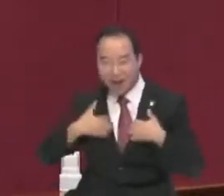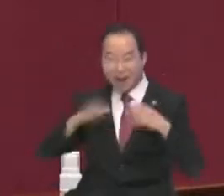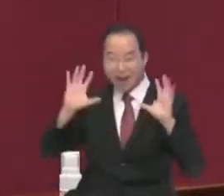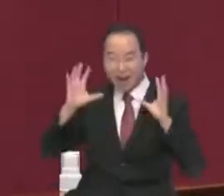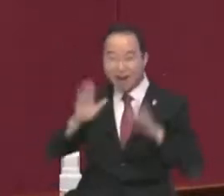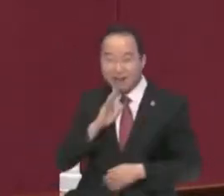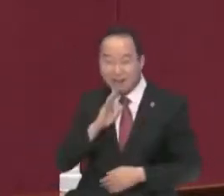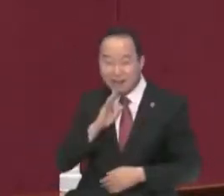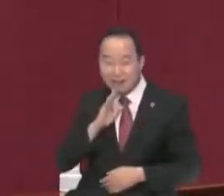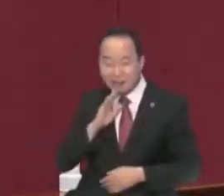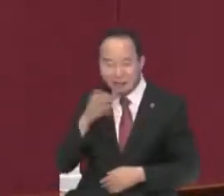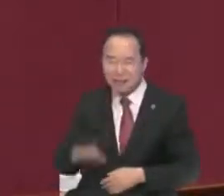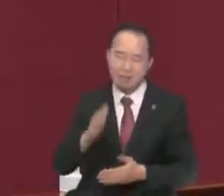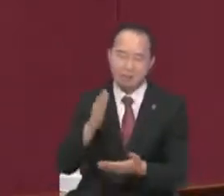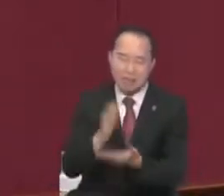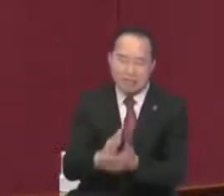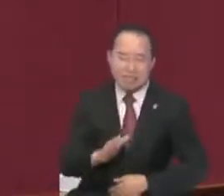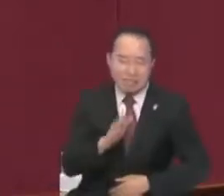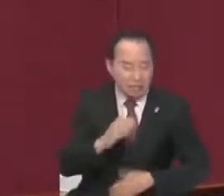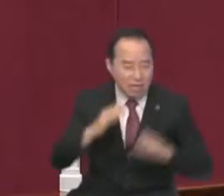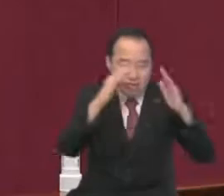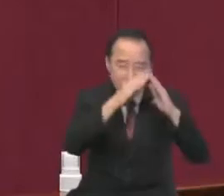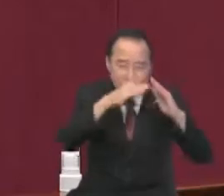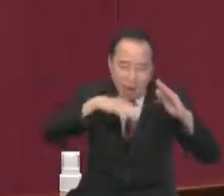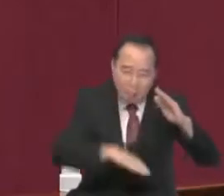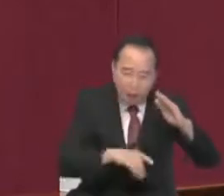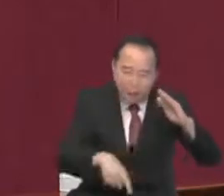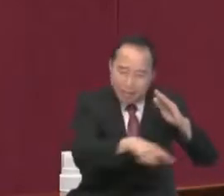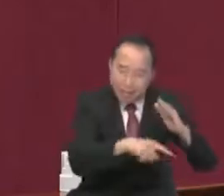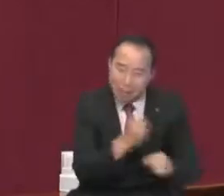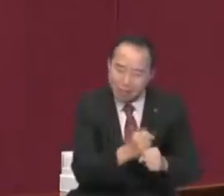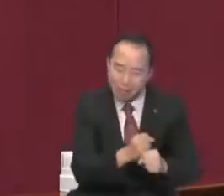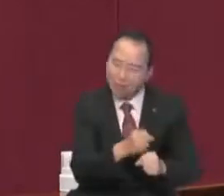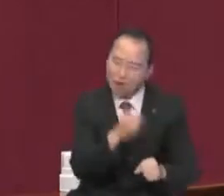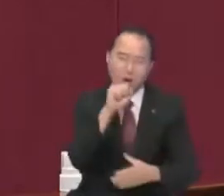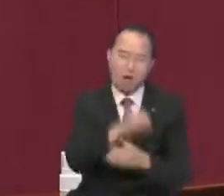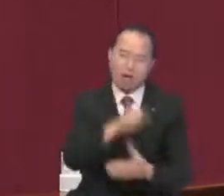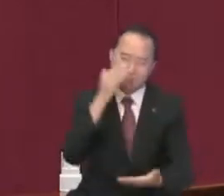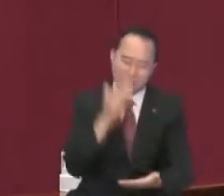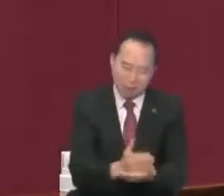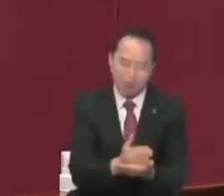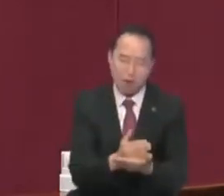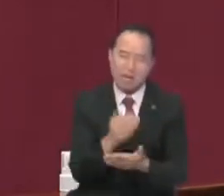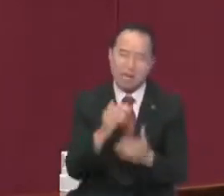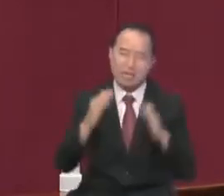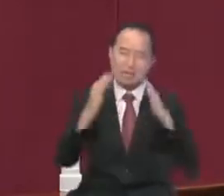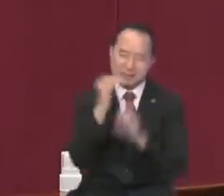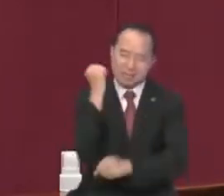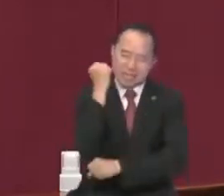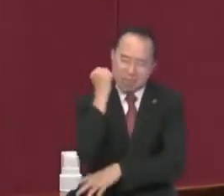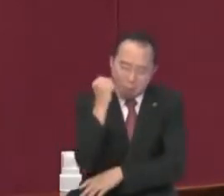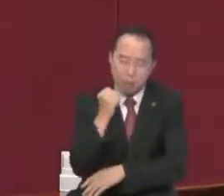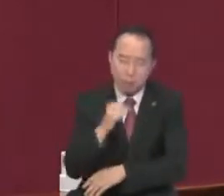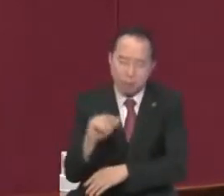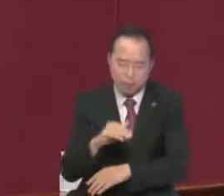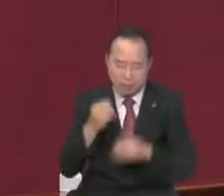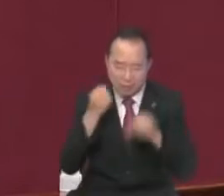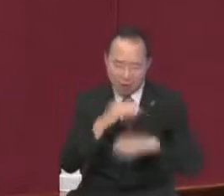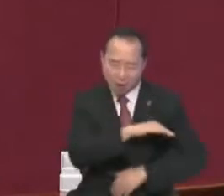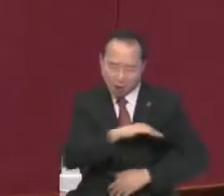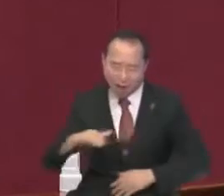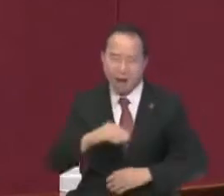않도록 건축법 개정하고 주거기본법상의 최저주거 기준을 개선하고 주거급여를 대폭